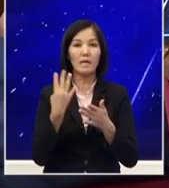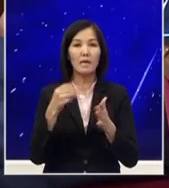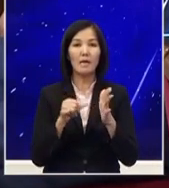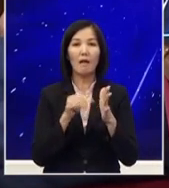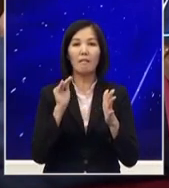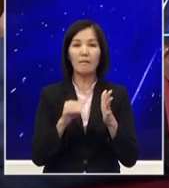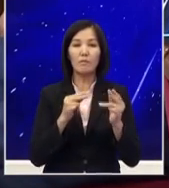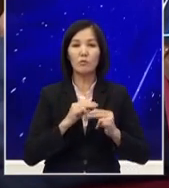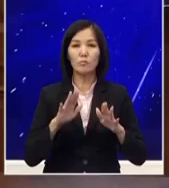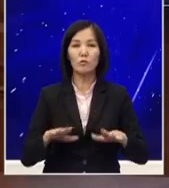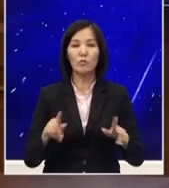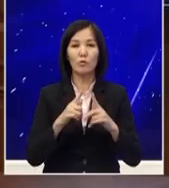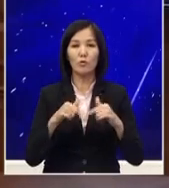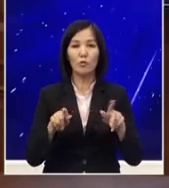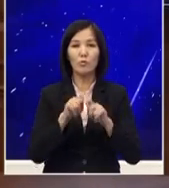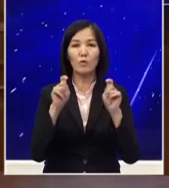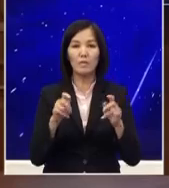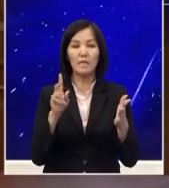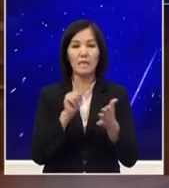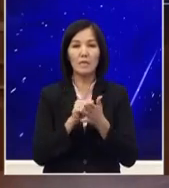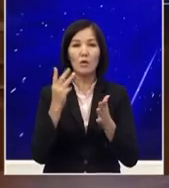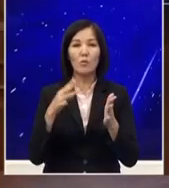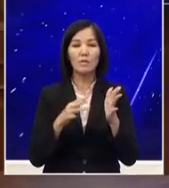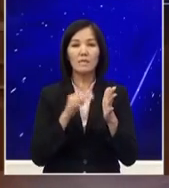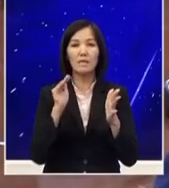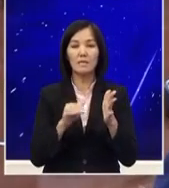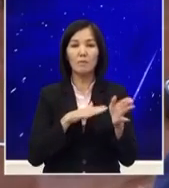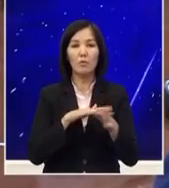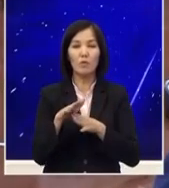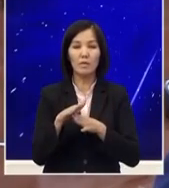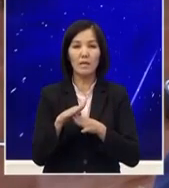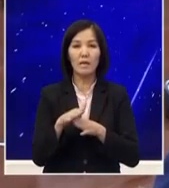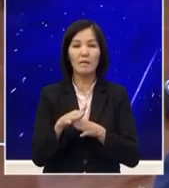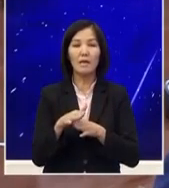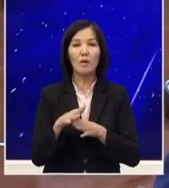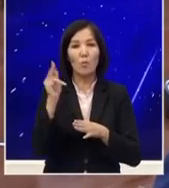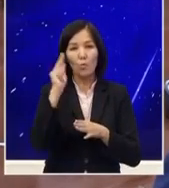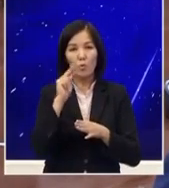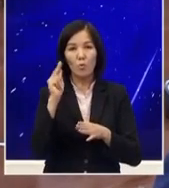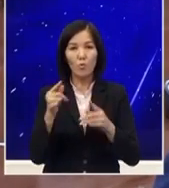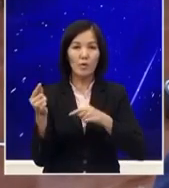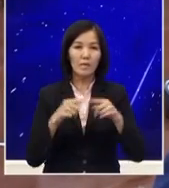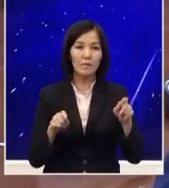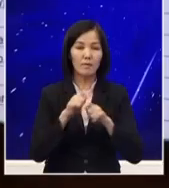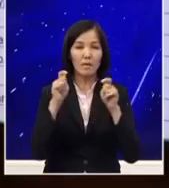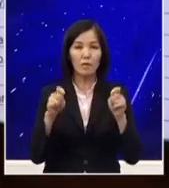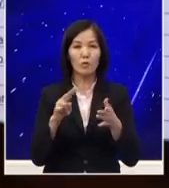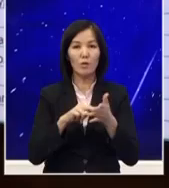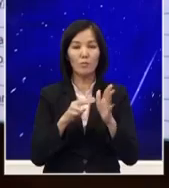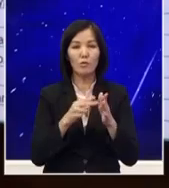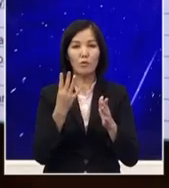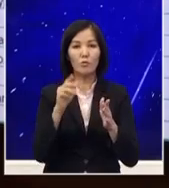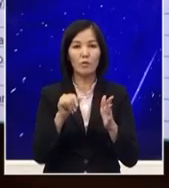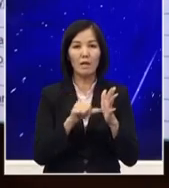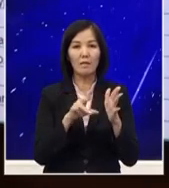мыңнан аса жұмыс орны құрылуы тиіс. Бүгінде оның 38 мыңнан астамы орындалған. Ал арнайы оқудан өтіп, кәсібін ашуға бюджеттен 4-6